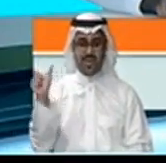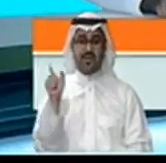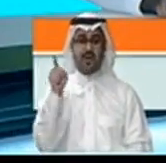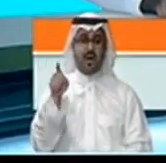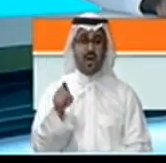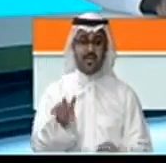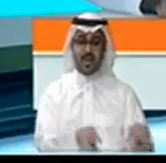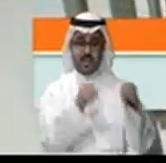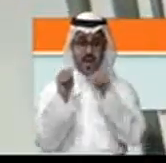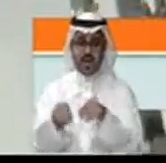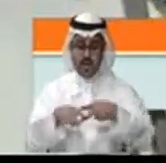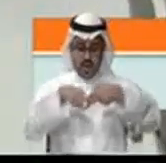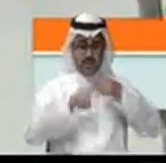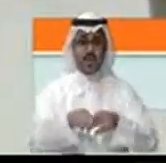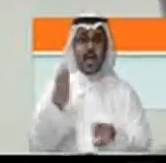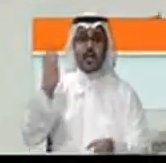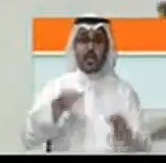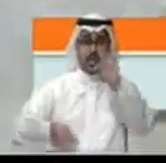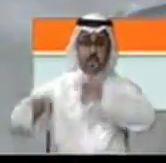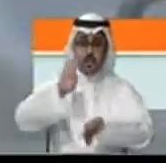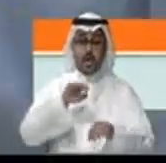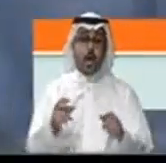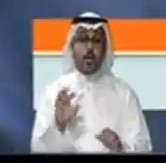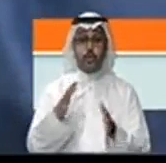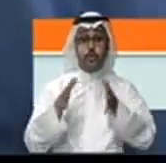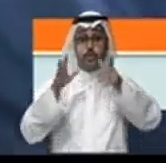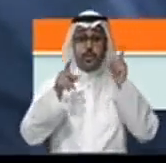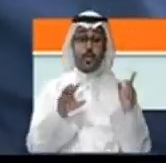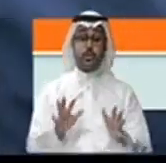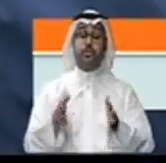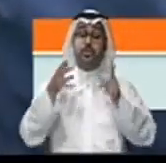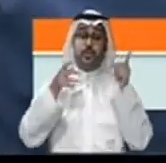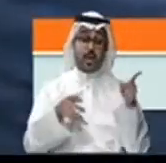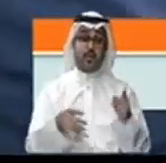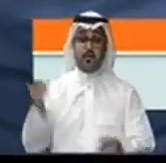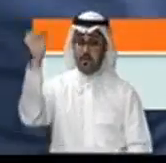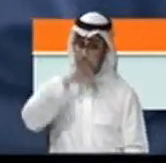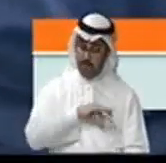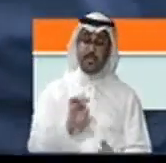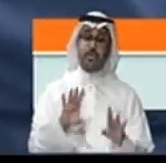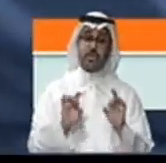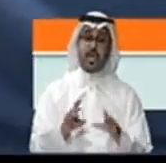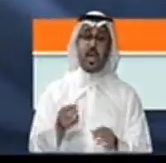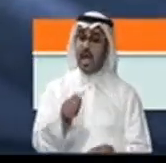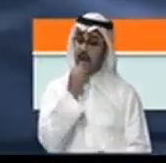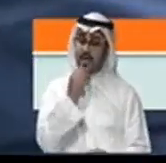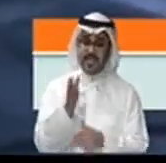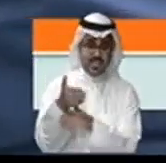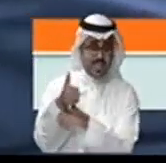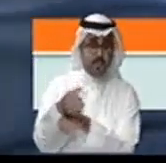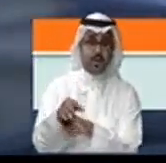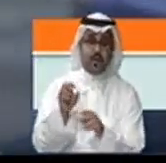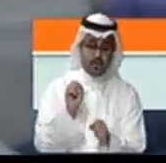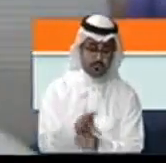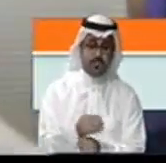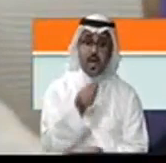المعرفة في مجال الصناعات الكيميائية، كما أنه سيسهم في توفير مصادر مستدامة لأغذية الأسماك